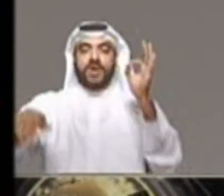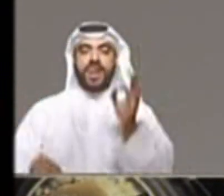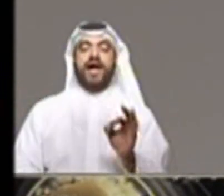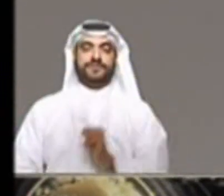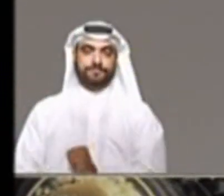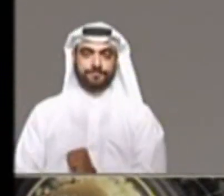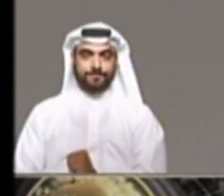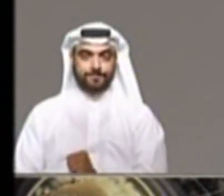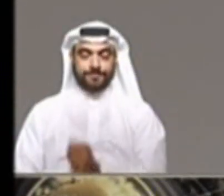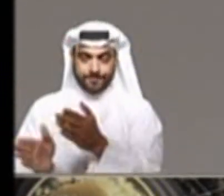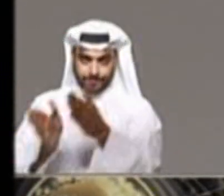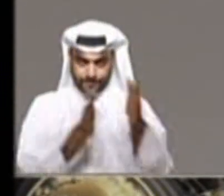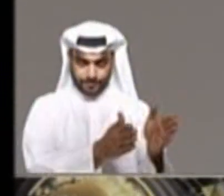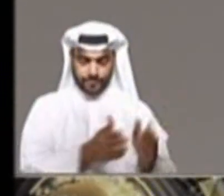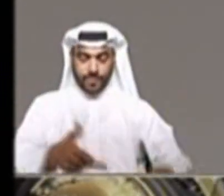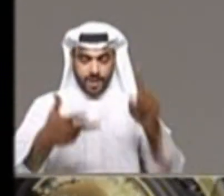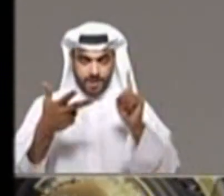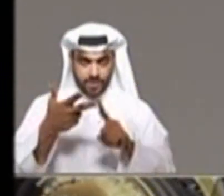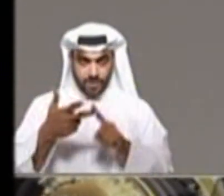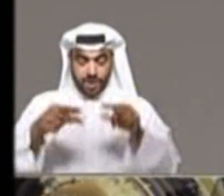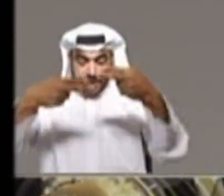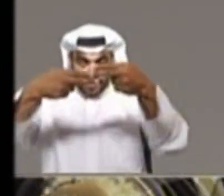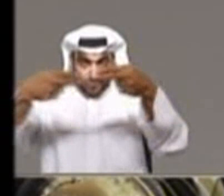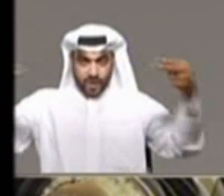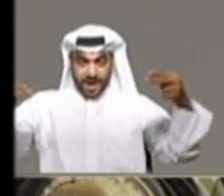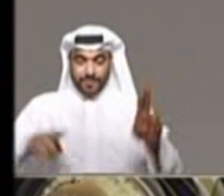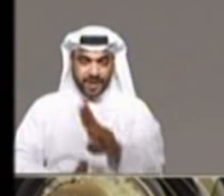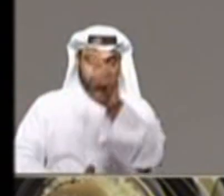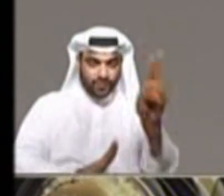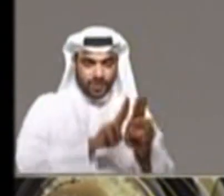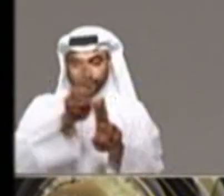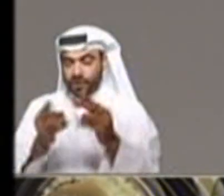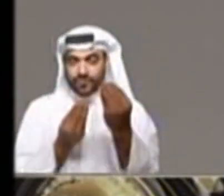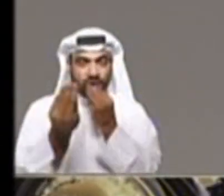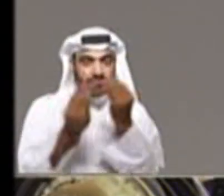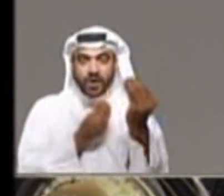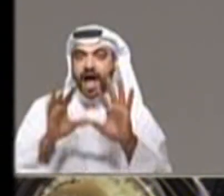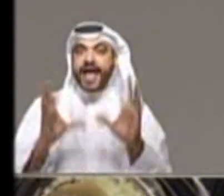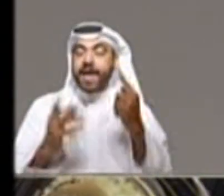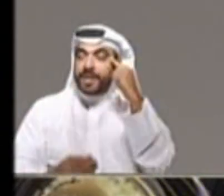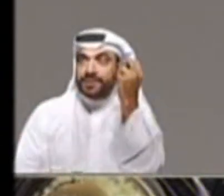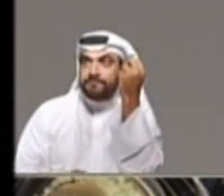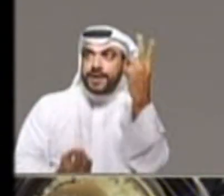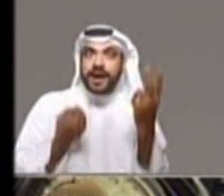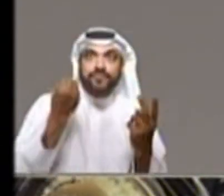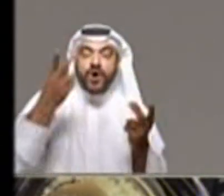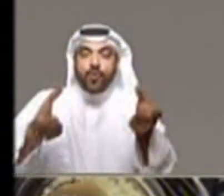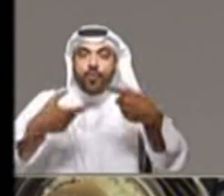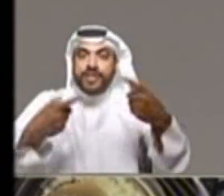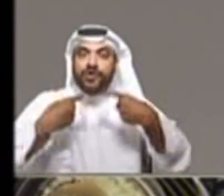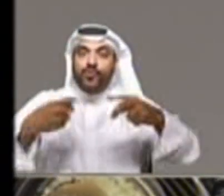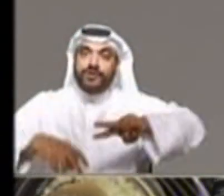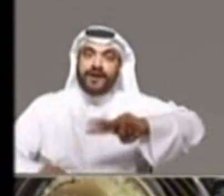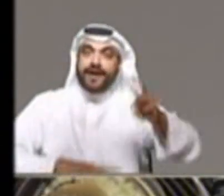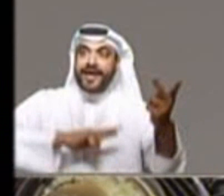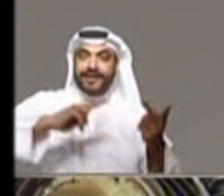وازدهار ورفاه. أما الجزء الأخير من عنوان مناقشتنا فيتحدث عن عصر الابتكار والتغير التكنولوجي، أي